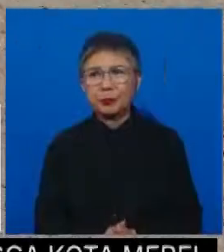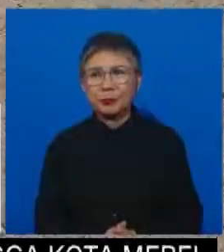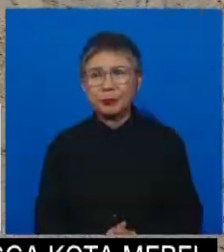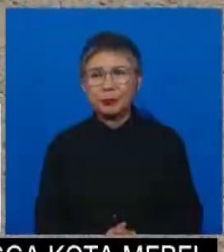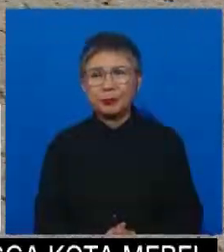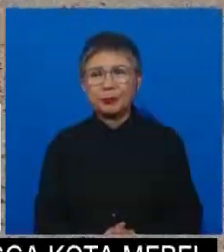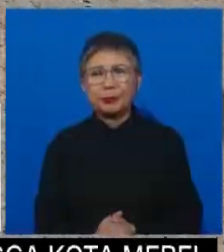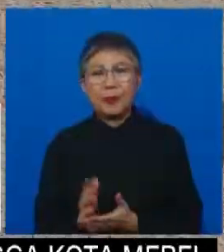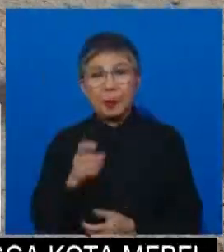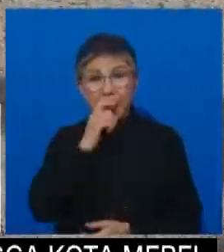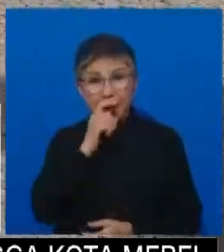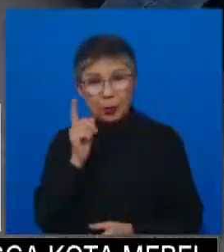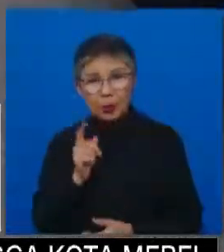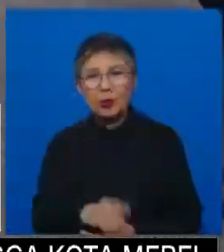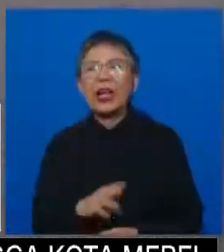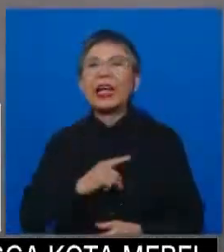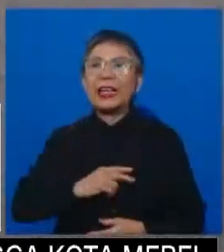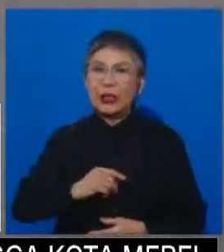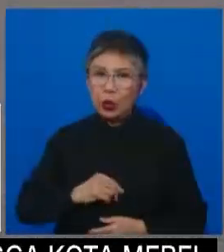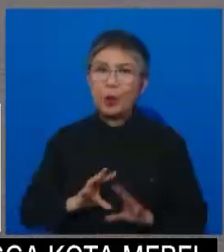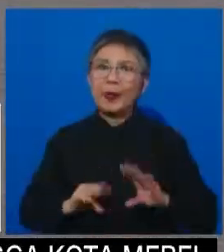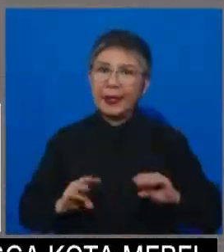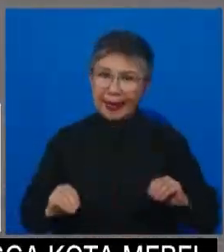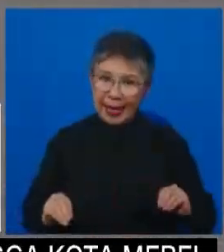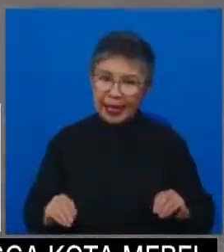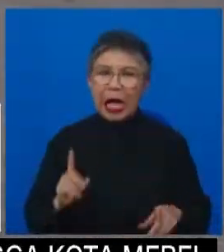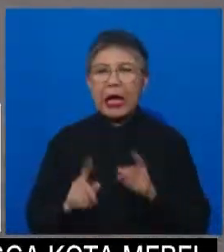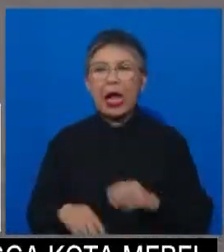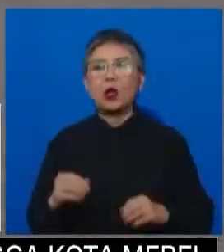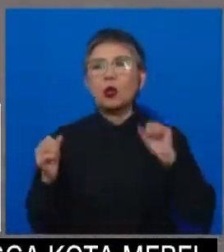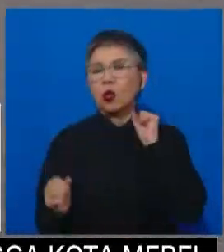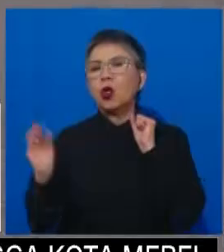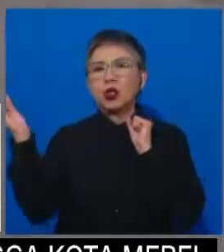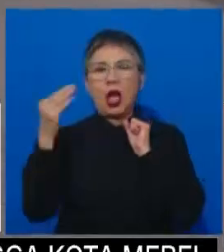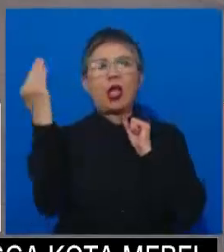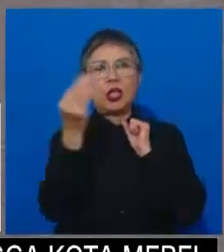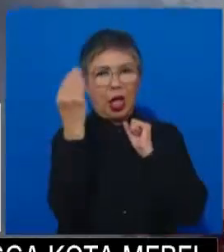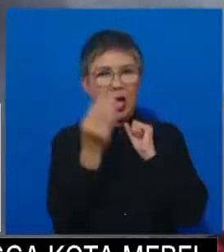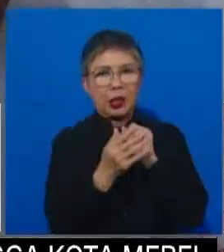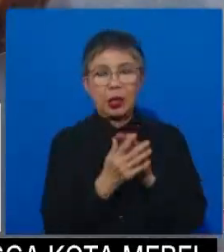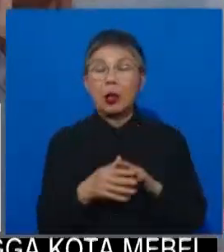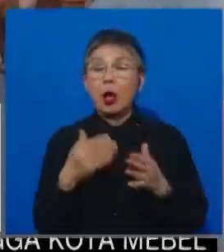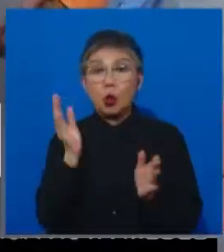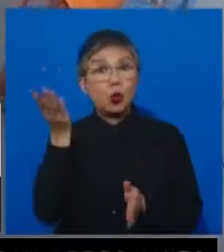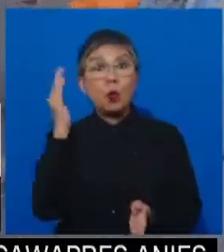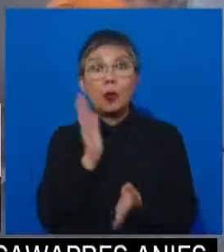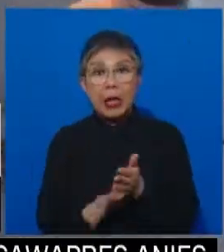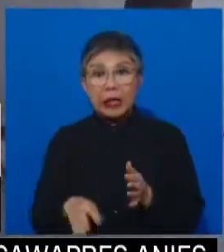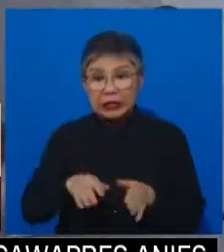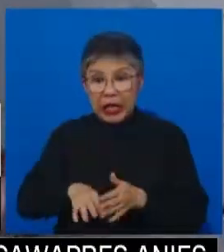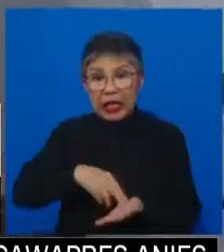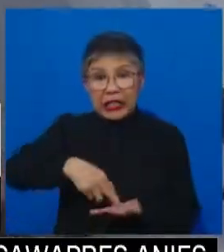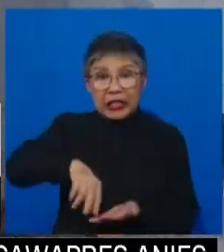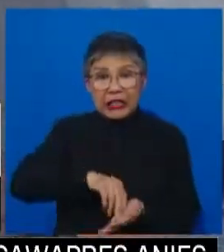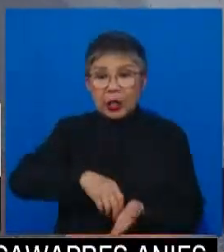Bagi Iksan, itu namanya resiko pekerjaan di jalanan. Pernah juga karena jalanan licin, terpeleset, dan